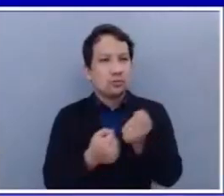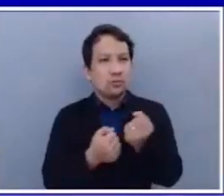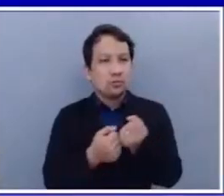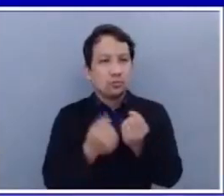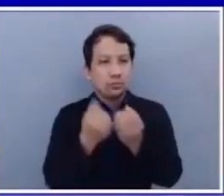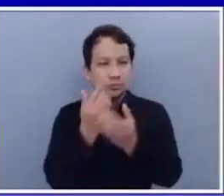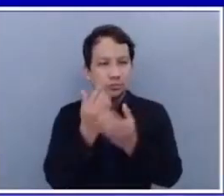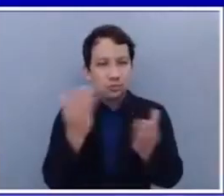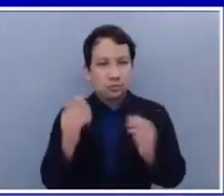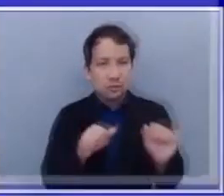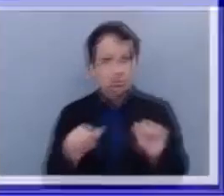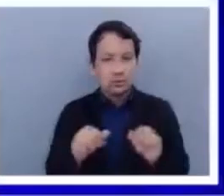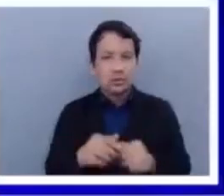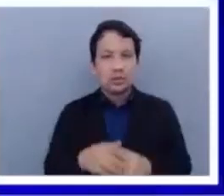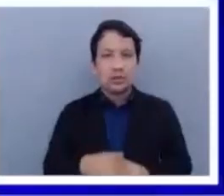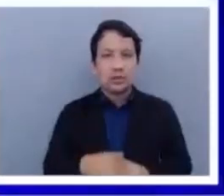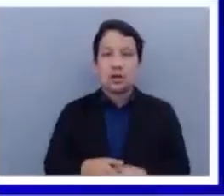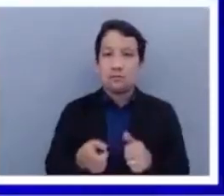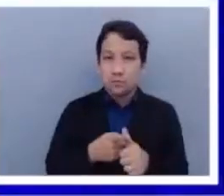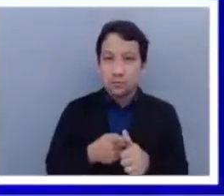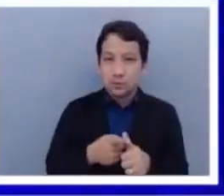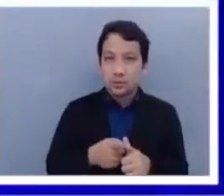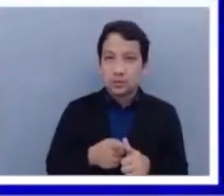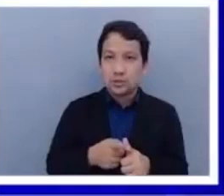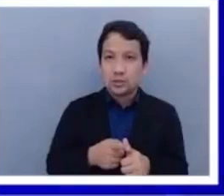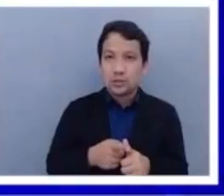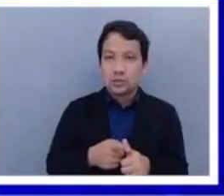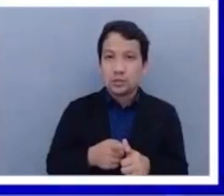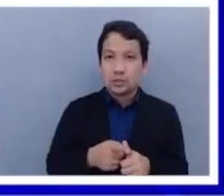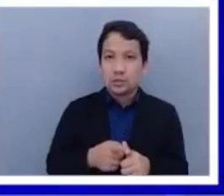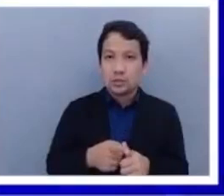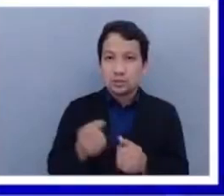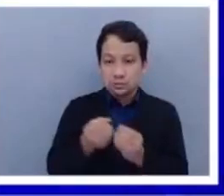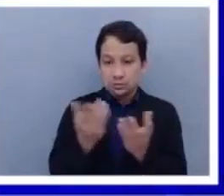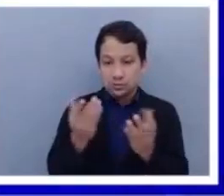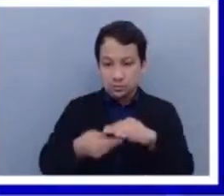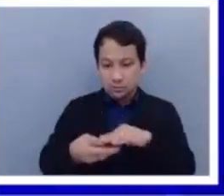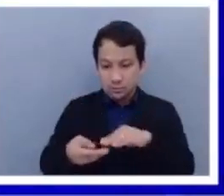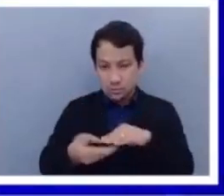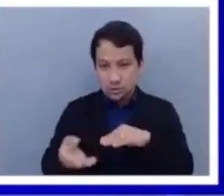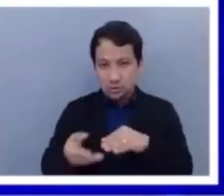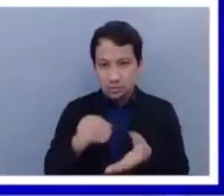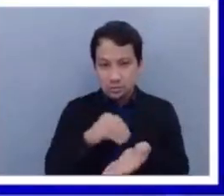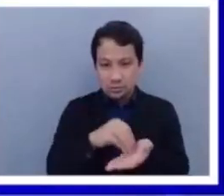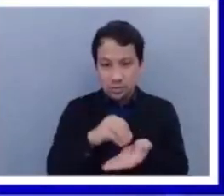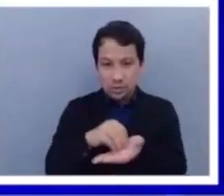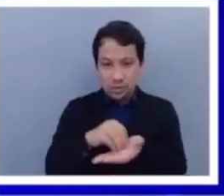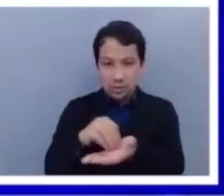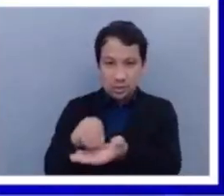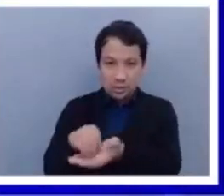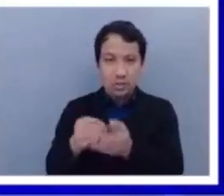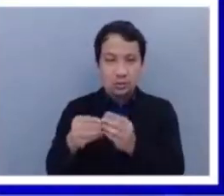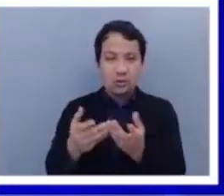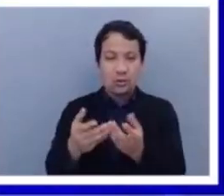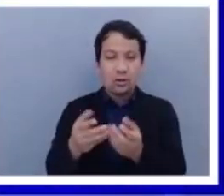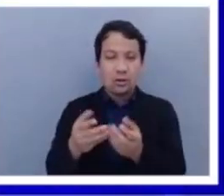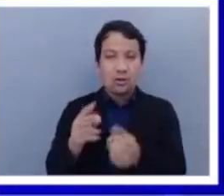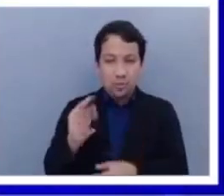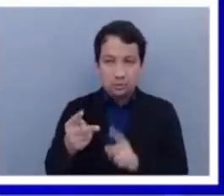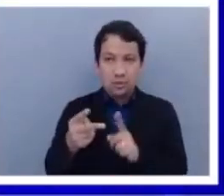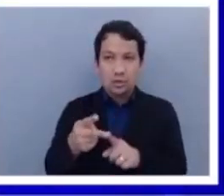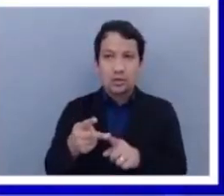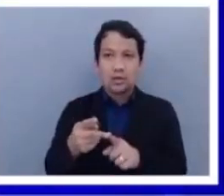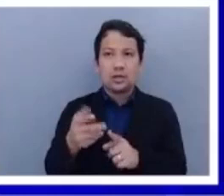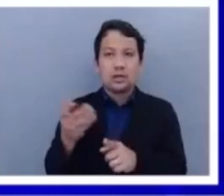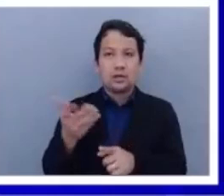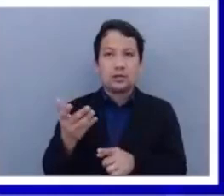activities. Una, yung nasa gambling and betting activities. At yung pangalawa ay nasa